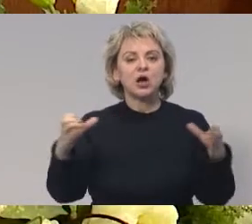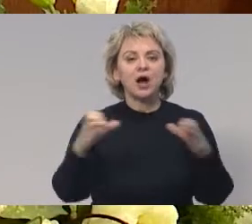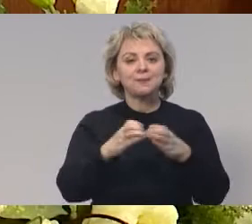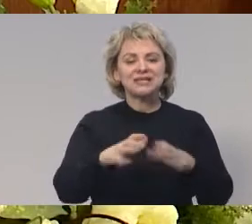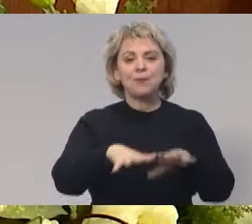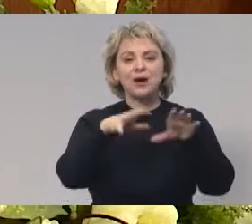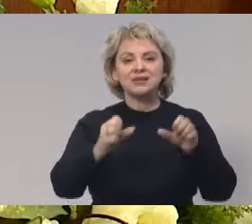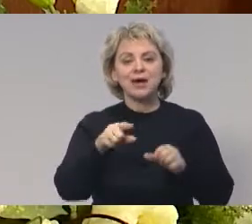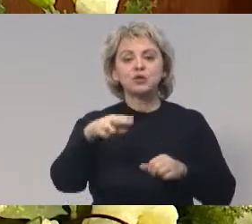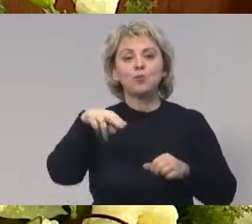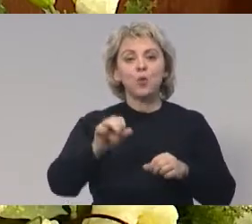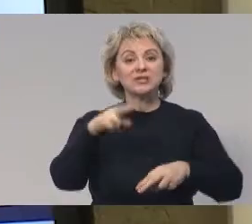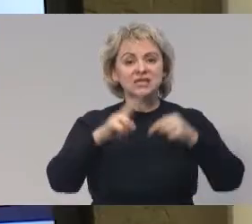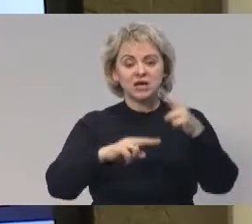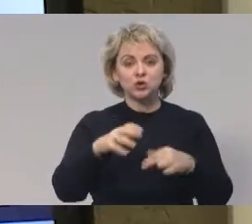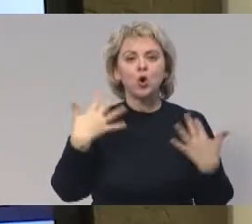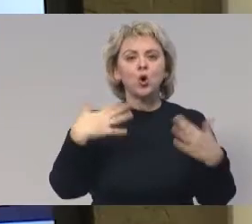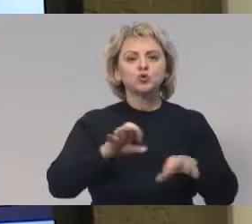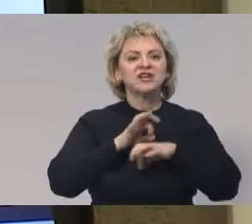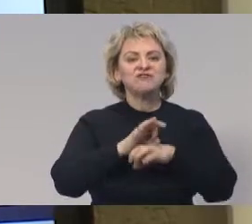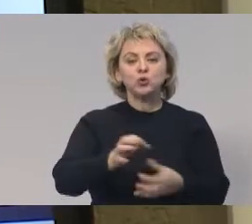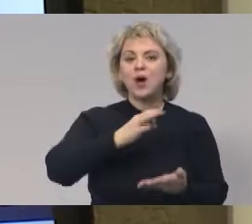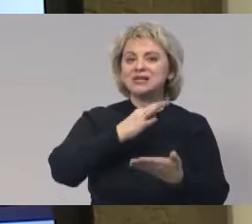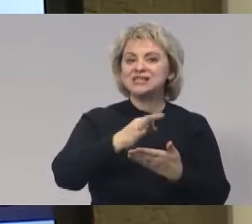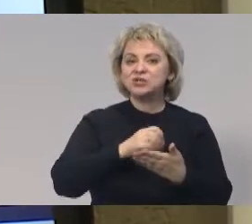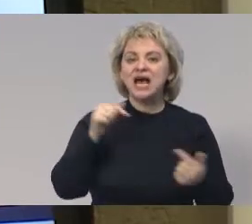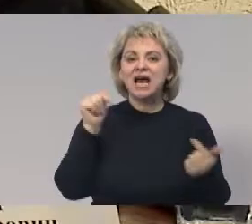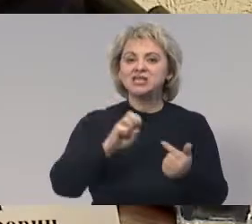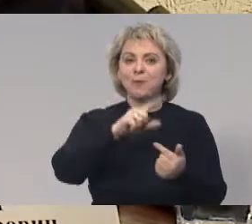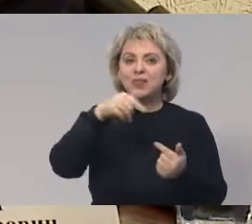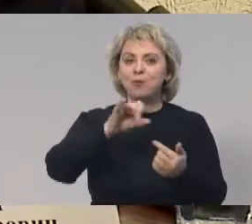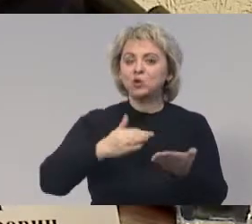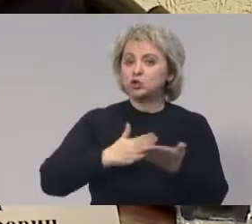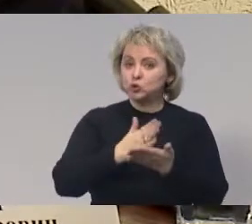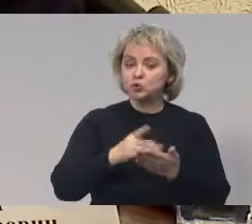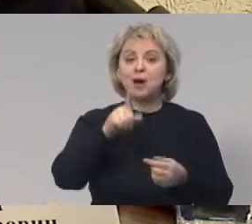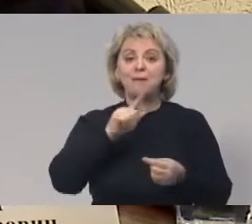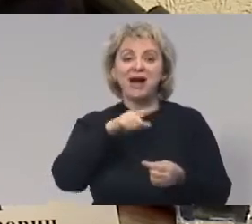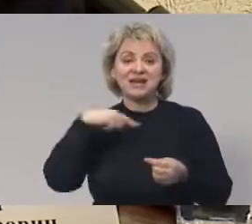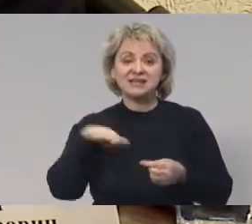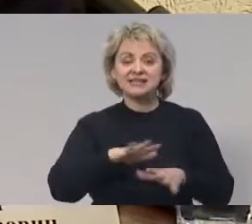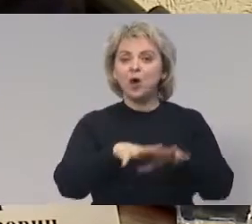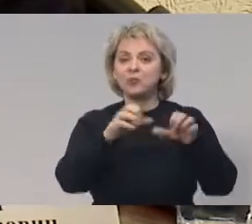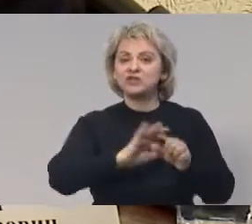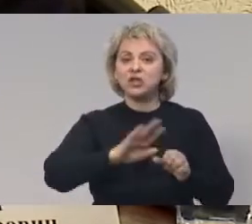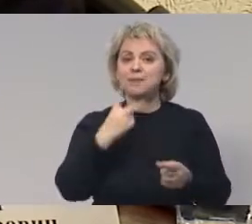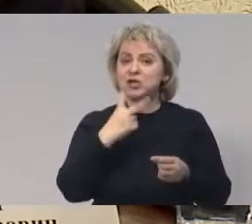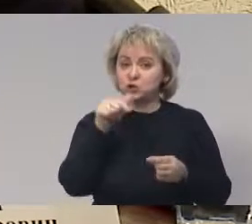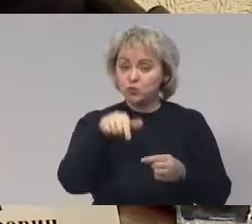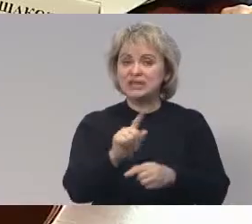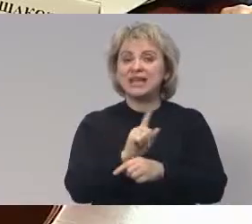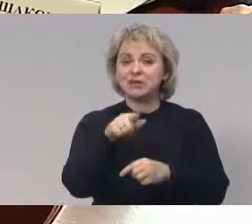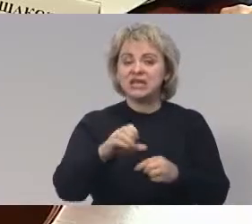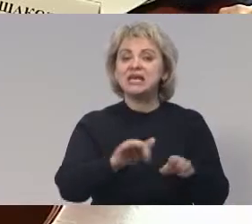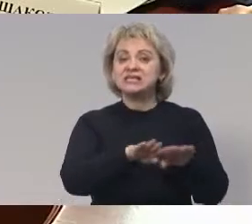заседании Комитета парламента по строительству. Уже ведутся консультации с антимонопольной службой. Но пока российское правительство не пересмотрит